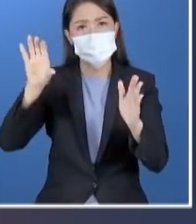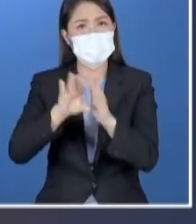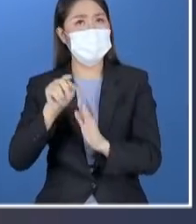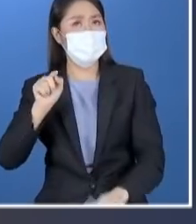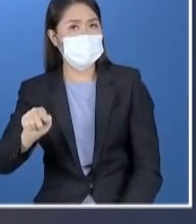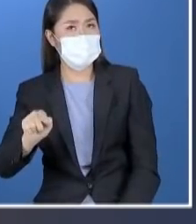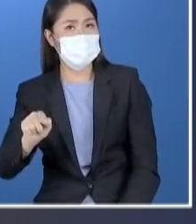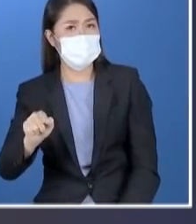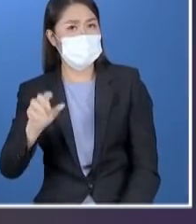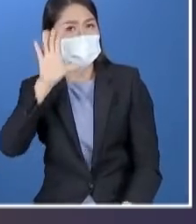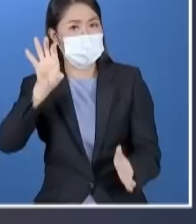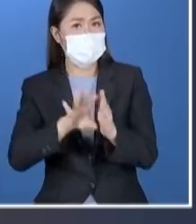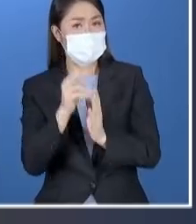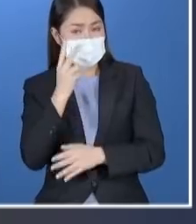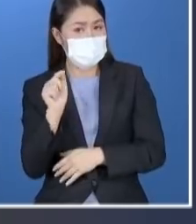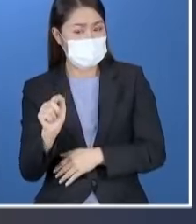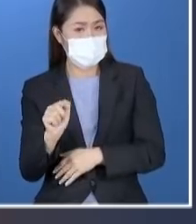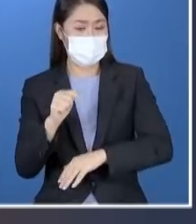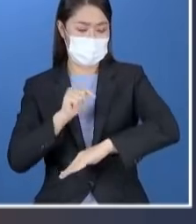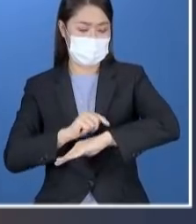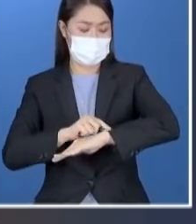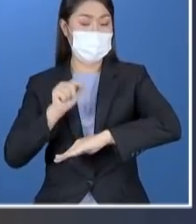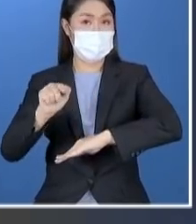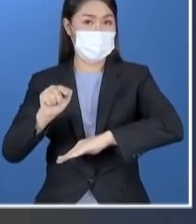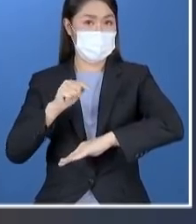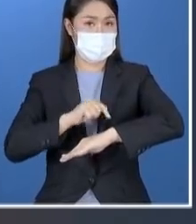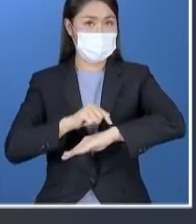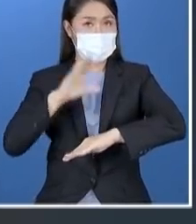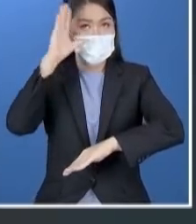งคุณผู้ชมฮะนี่อย่างที่ขึ้นอยู่บนหน้าจอนะครับขึ้นเวลาไว้ตอน